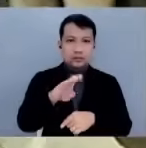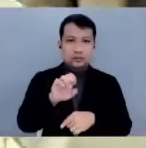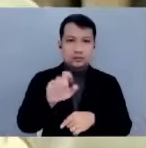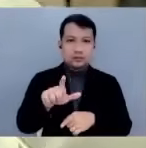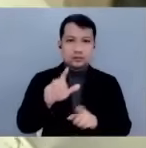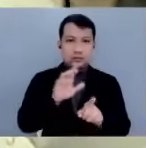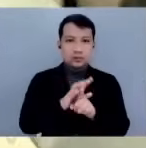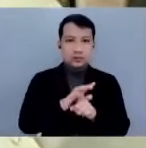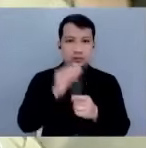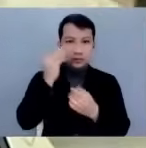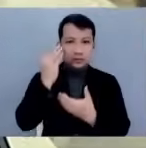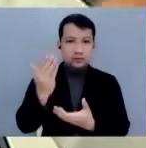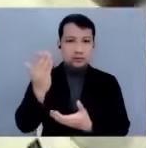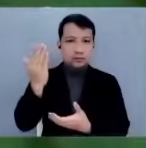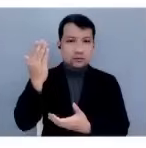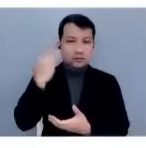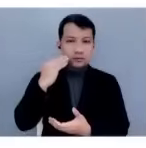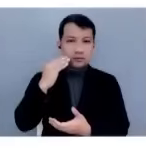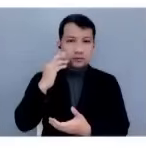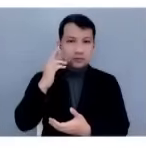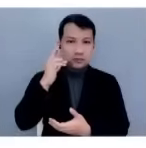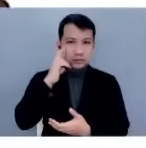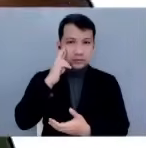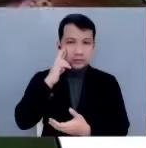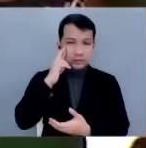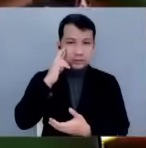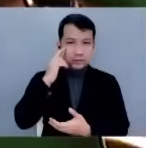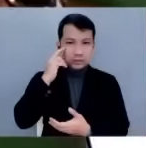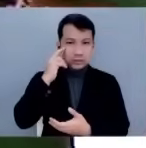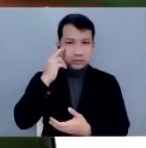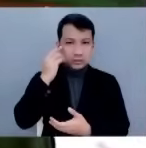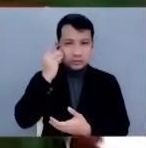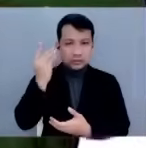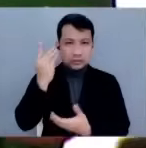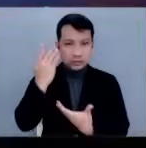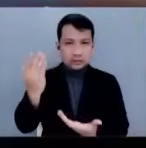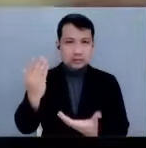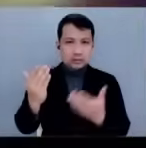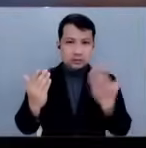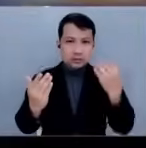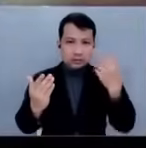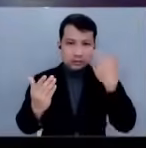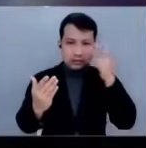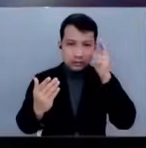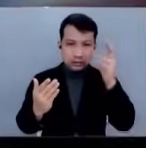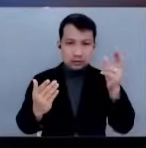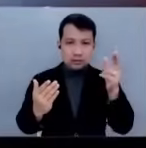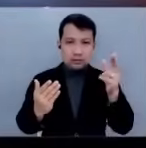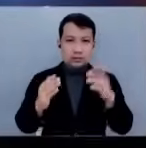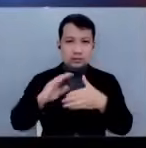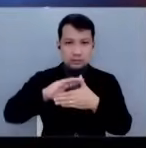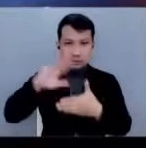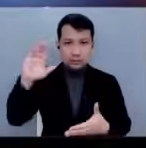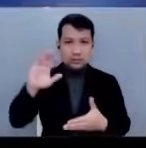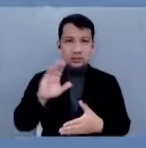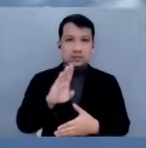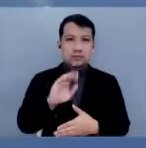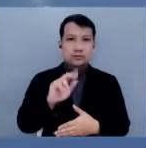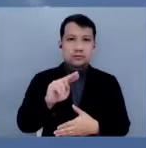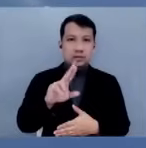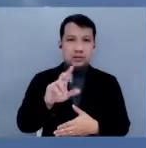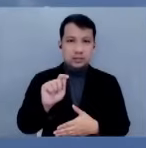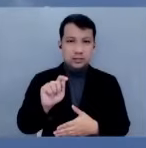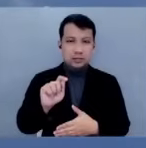ni dating Pangulong Rodrigo Duterte na si dating Presidential Spokesperson Harry Roque at vlogger na si Banat Bay. Kaugnay ito